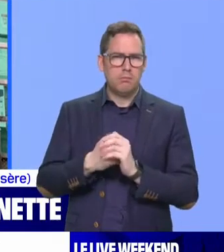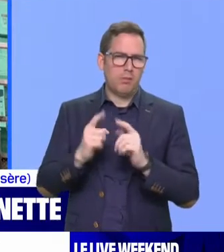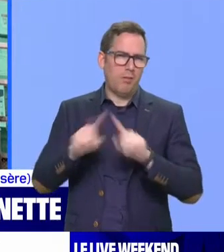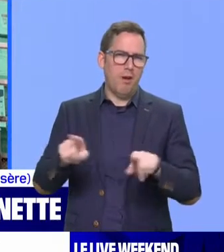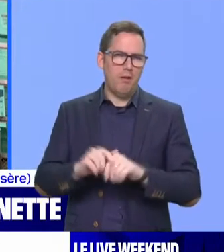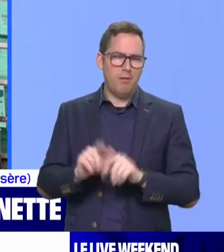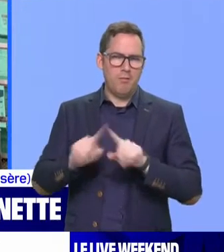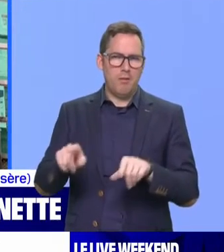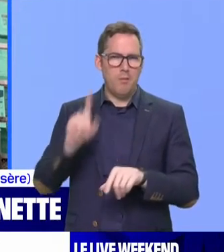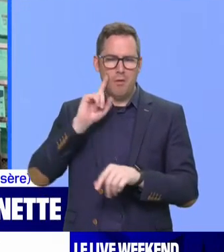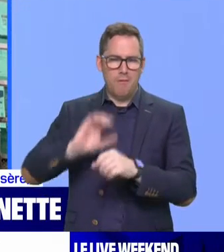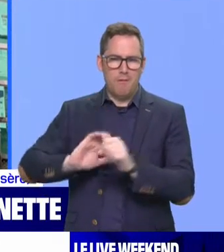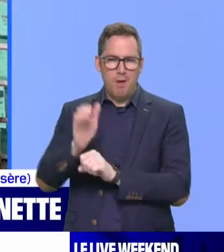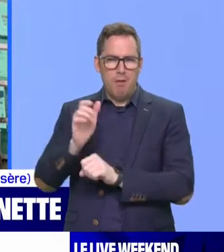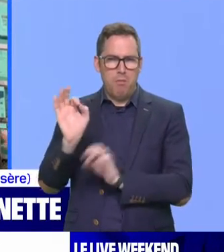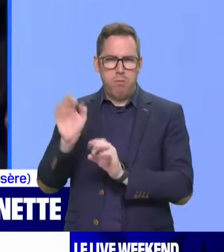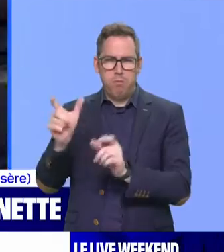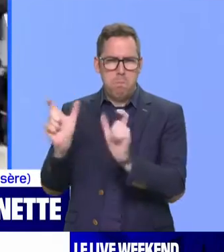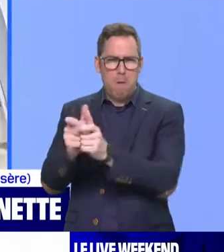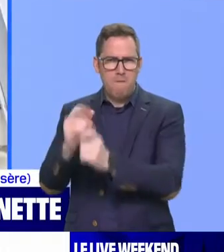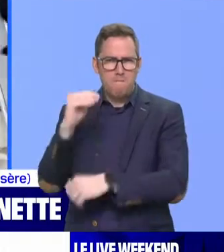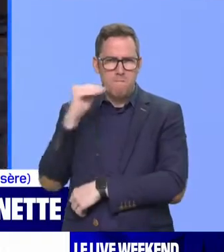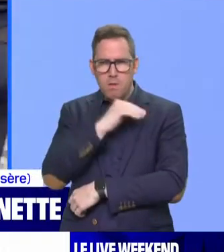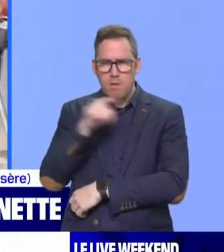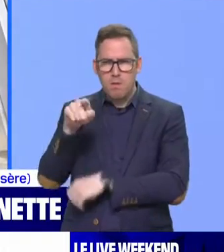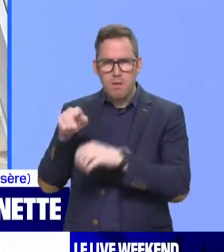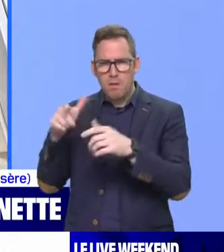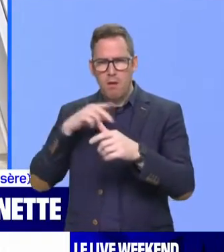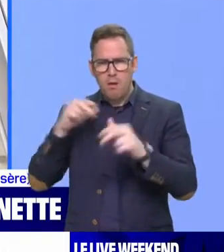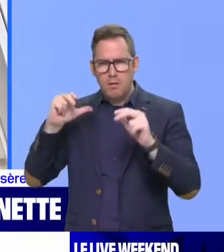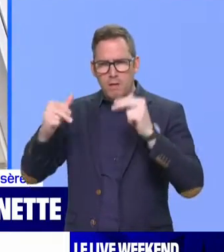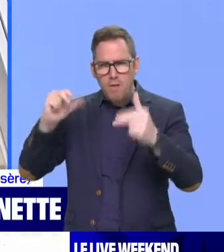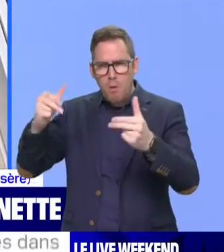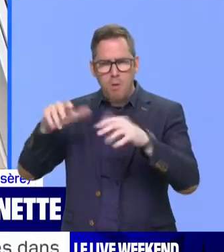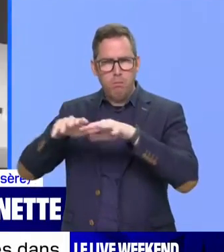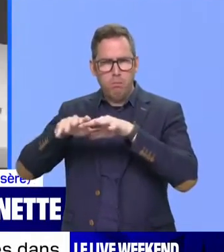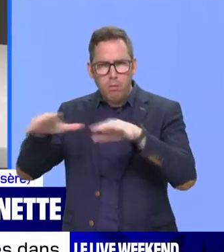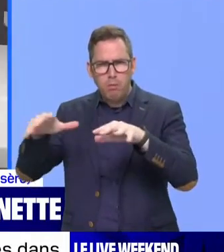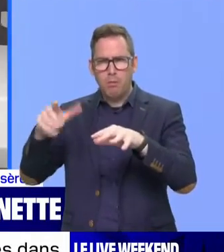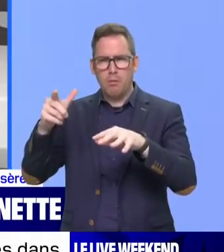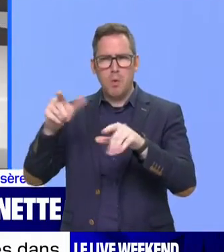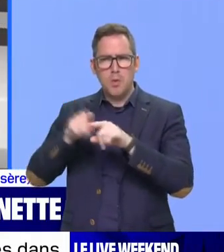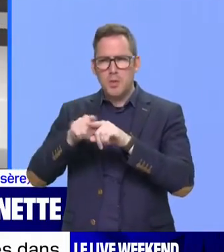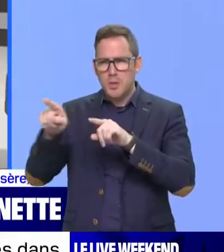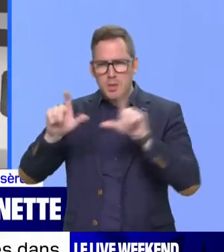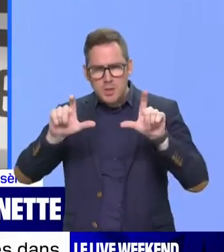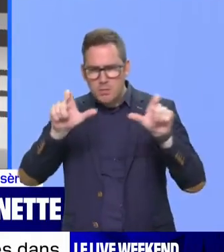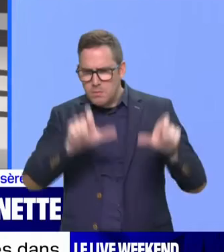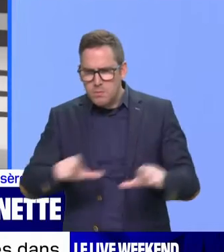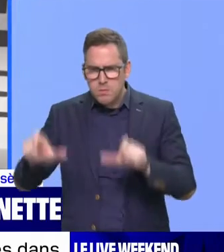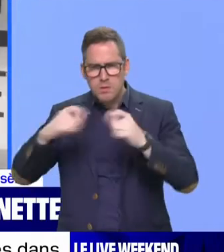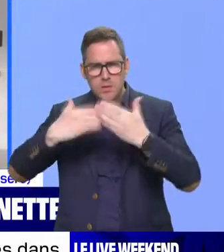aurait été arrêté avant, parce qu'il y a des réseaux dans ces villes de vidéoprotection avec un PC 24 heures sur 24 qui